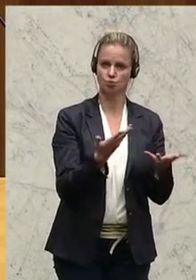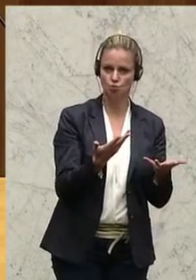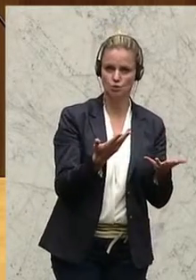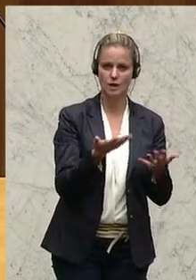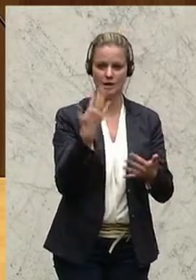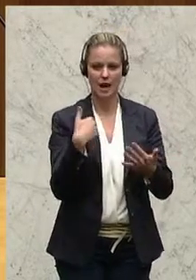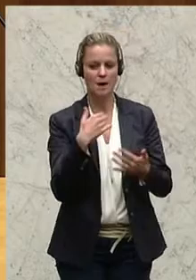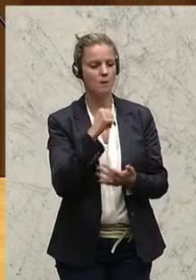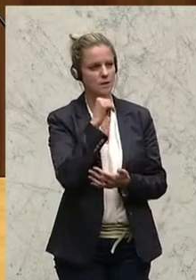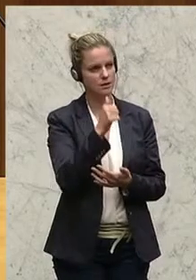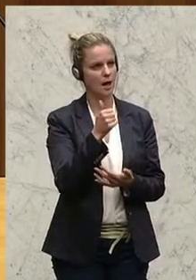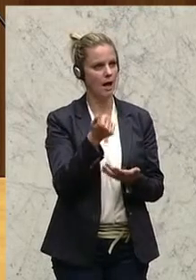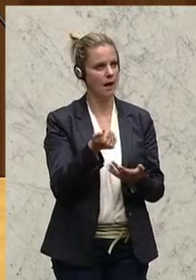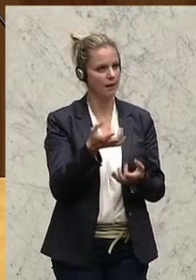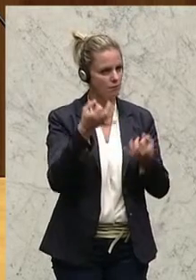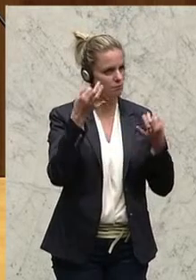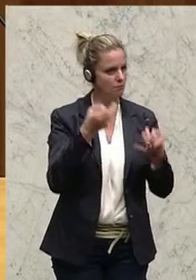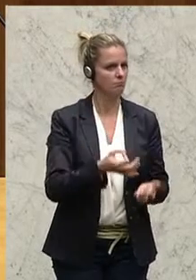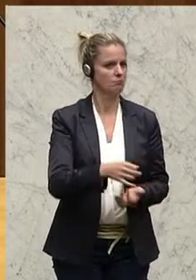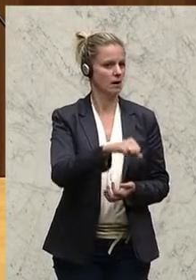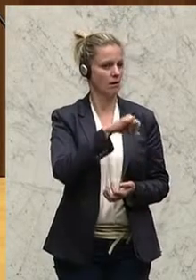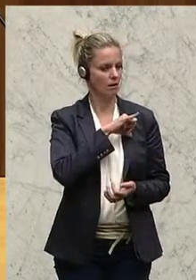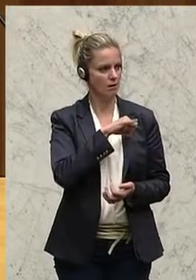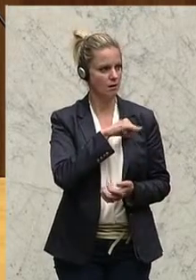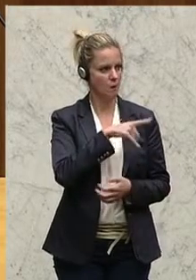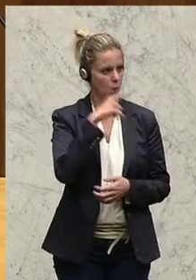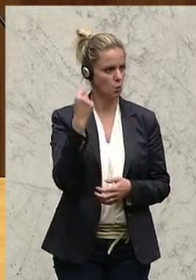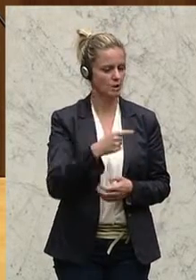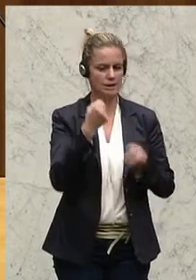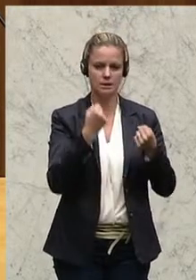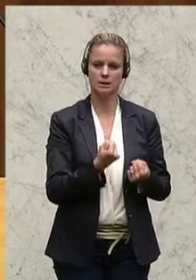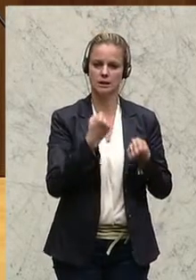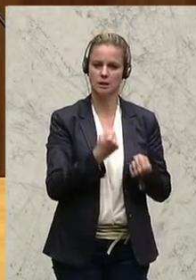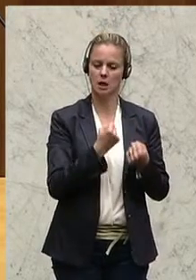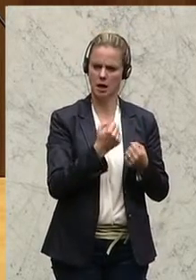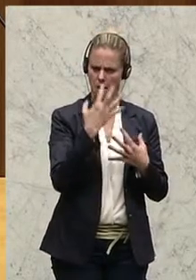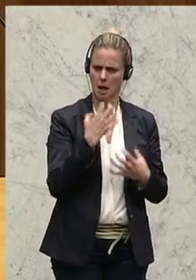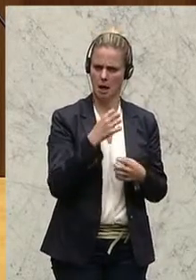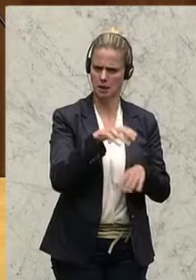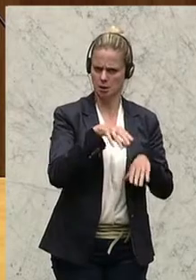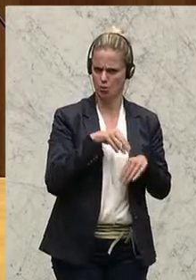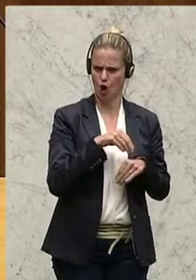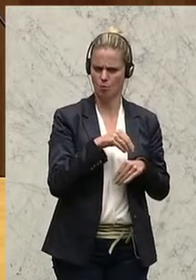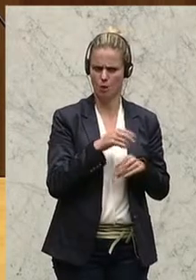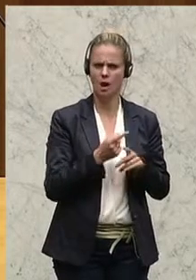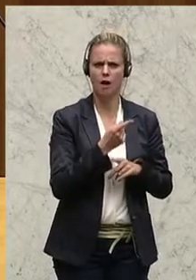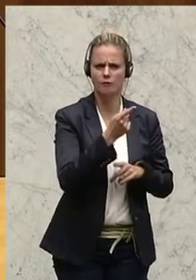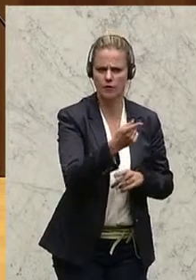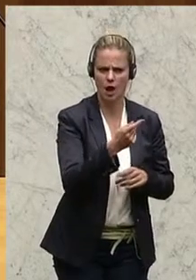zeigte damals kein wirkliches Interesse, russische Sicherheitsinteressen ernst zu nehmen,